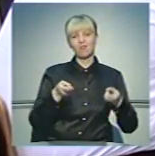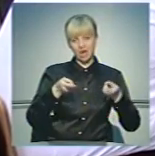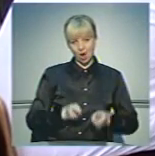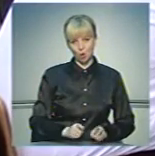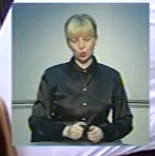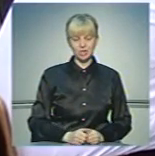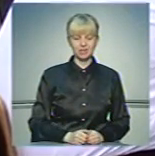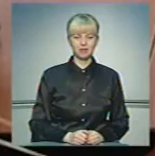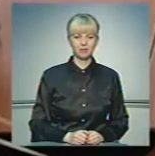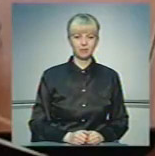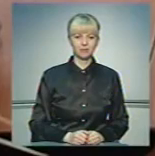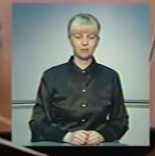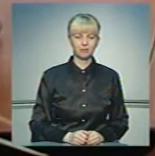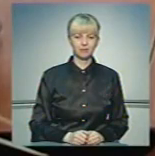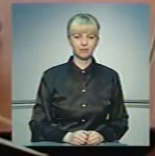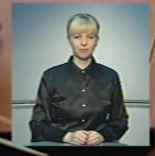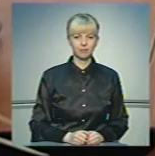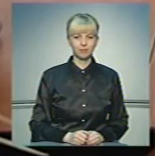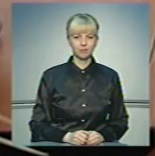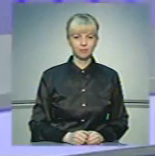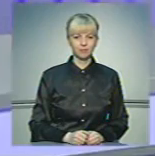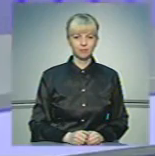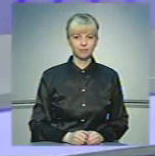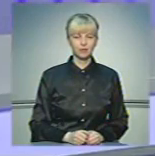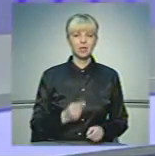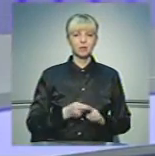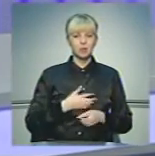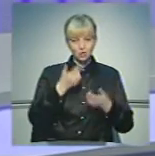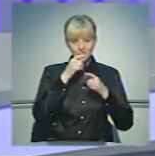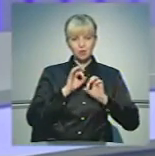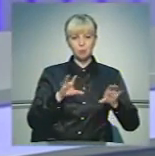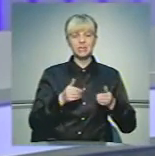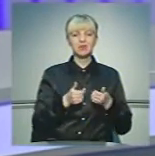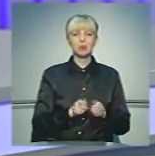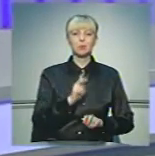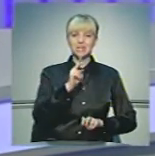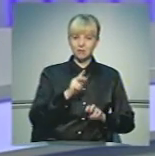Альвіна Абрамчук, Антон Романюк, телеканал «Буковина». На цьому наш інформаційний випуск